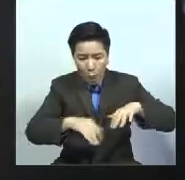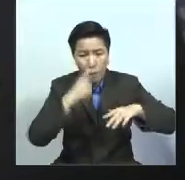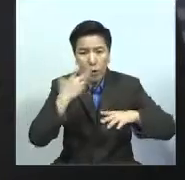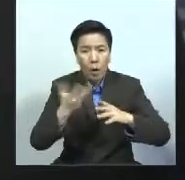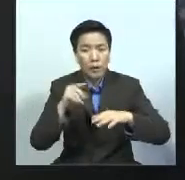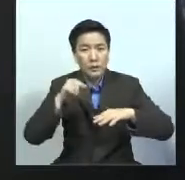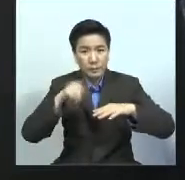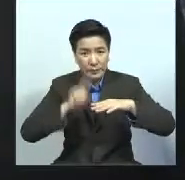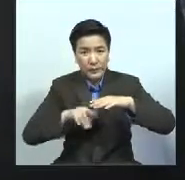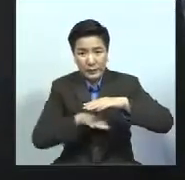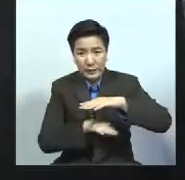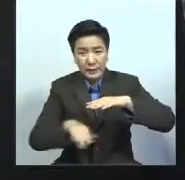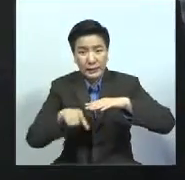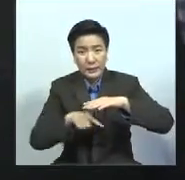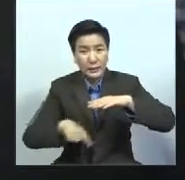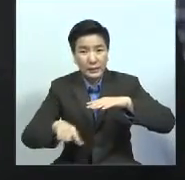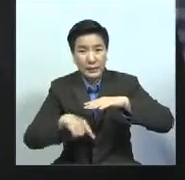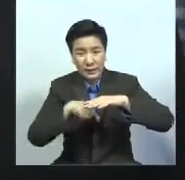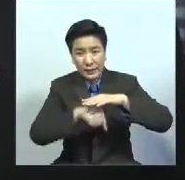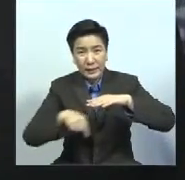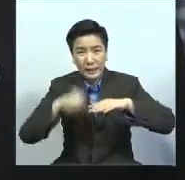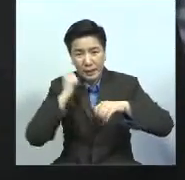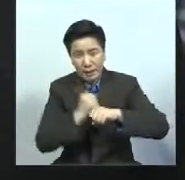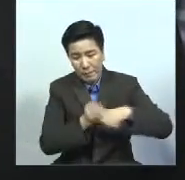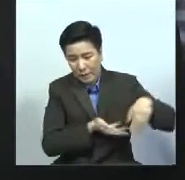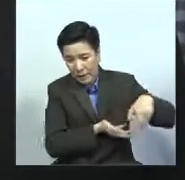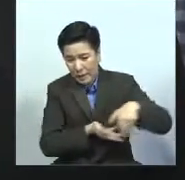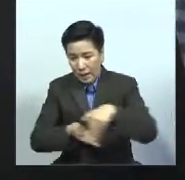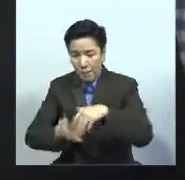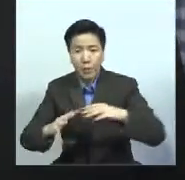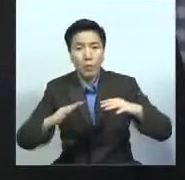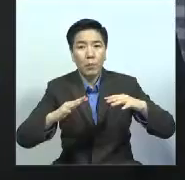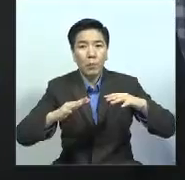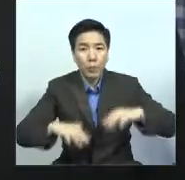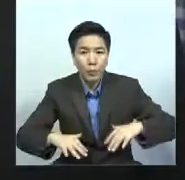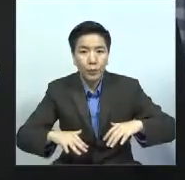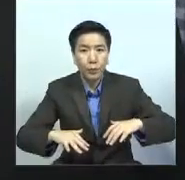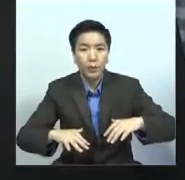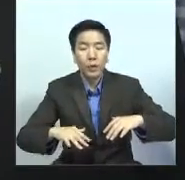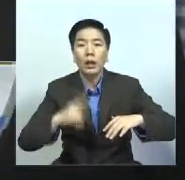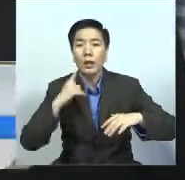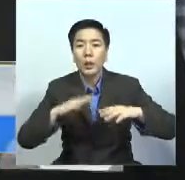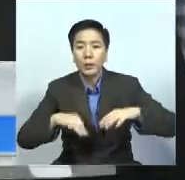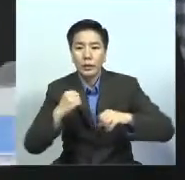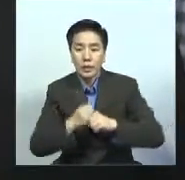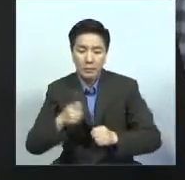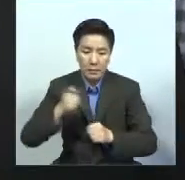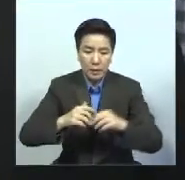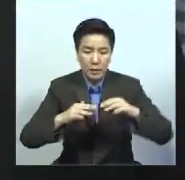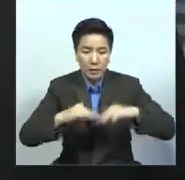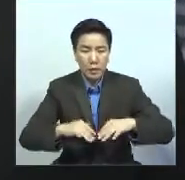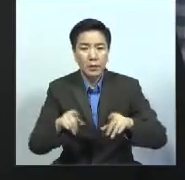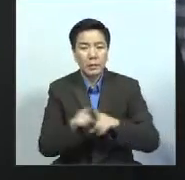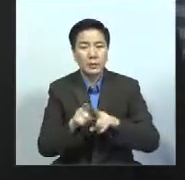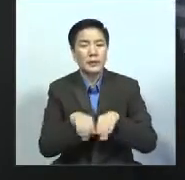ส่เป็นฐานรากของคันทางเนี้ยมันยุบพอยุบปังปั๊บวัสดุที่เอามาใช้ก็เป็นประเ